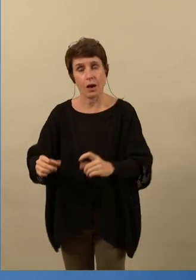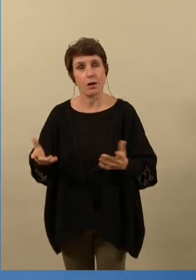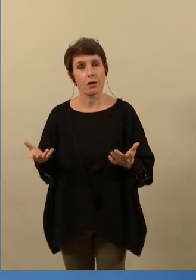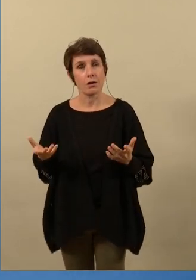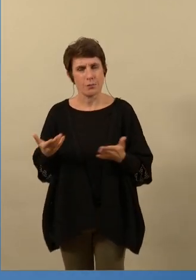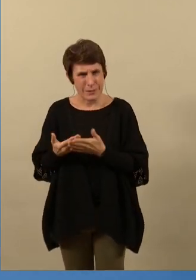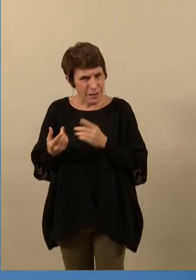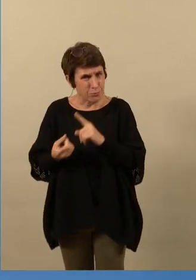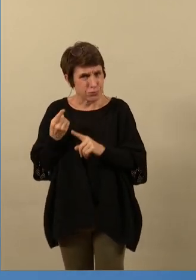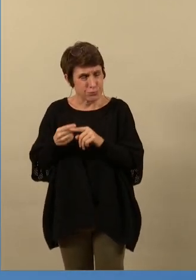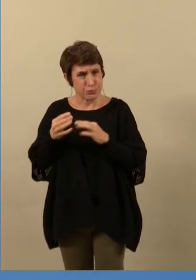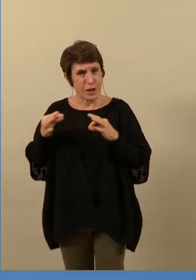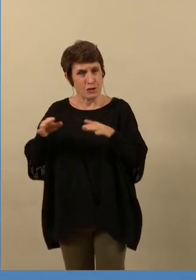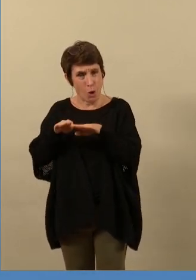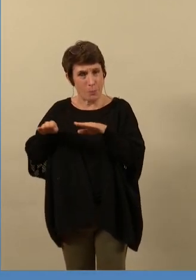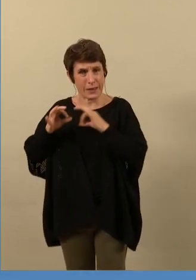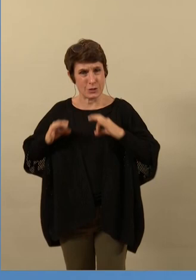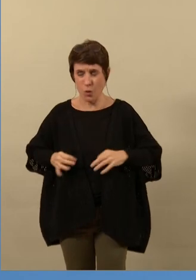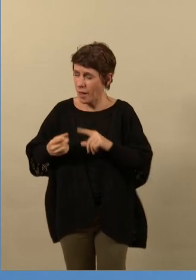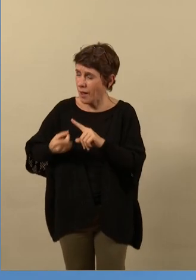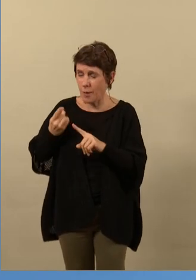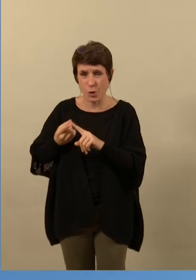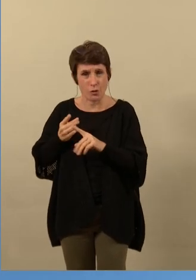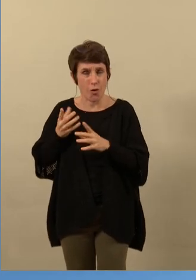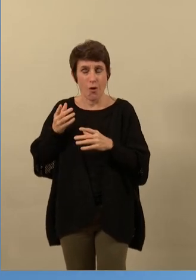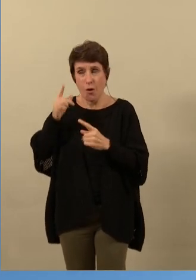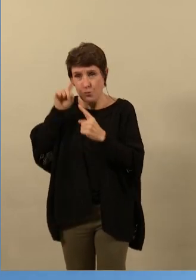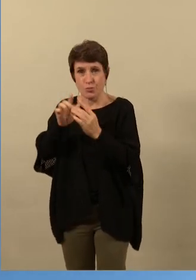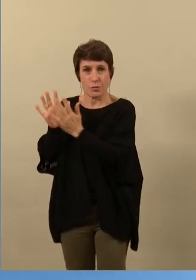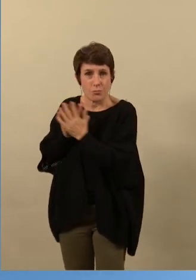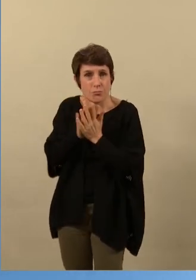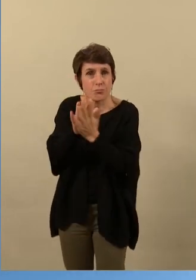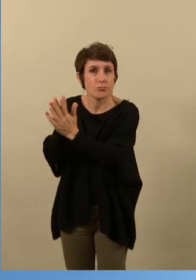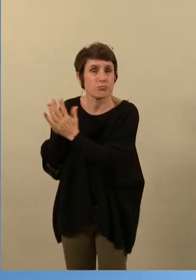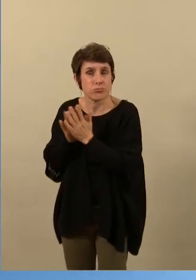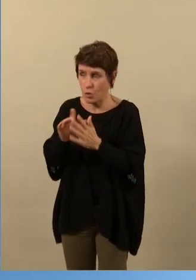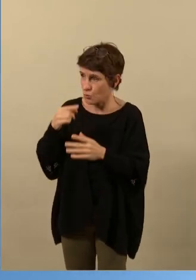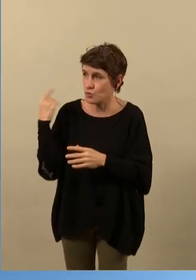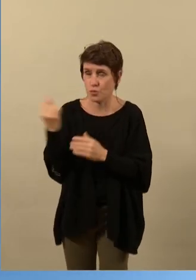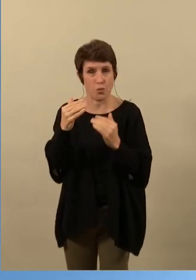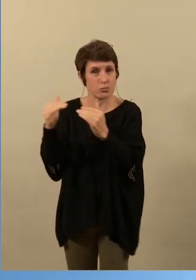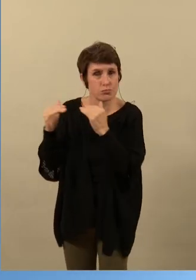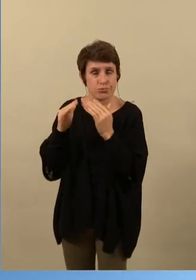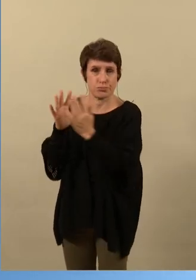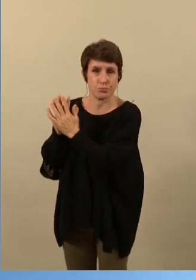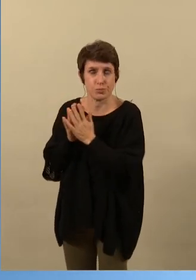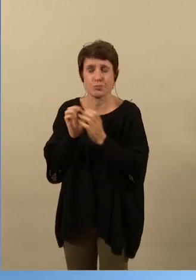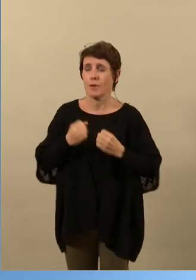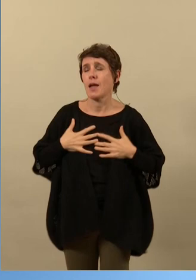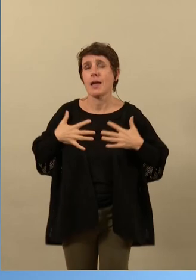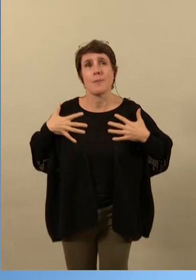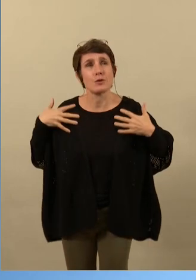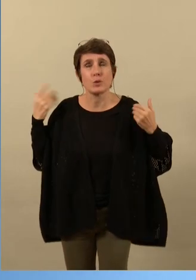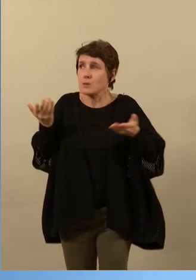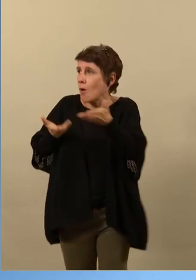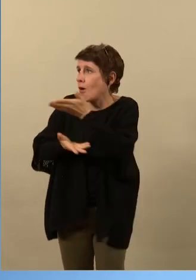part entière participant de la de la socialisation de toutes et tous les enfants et de leur épanouissement au cœur des